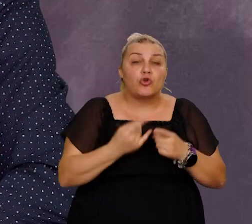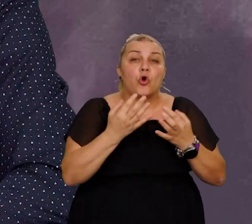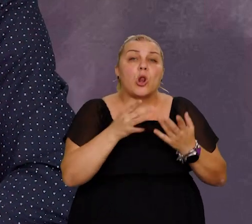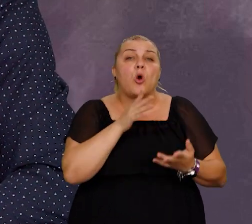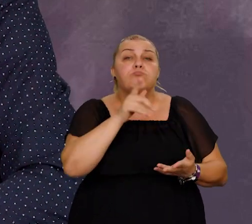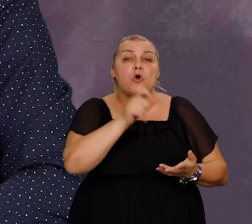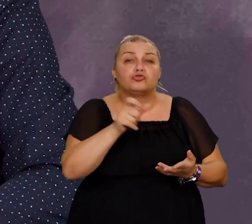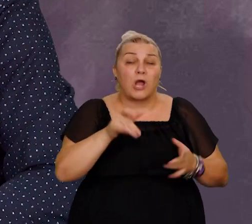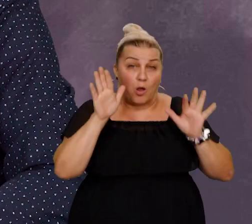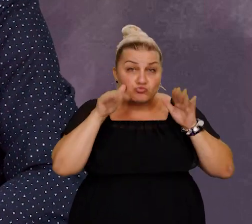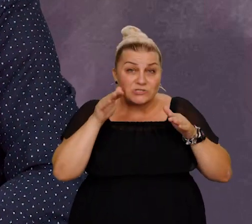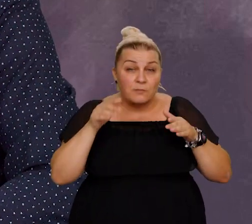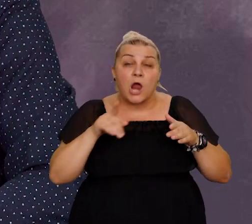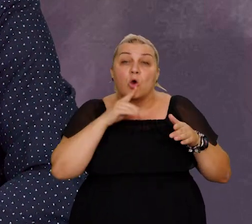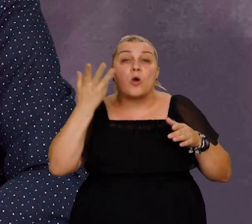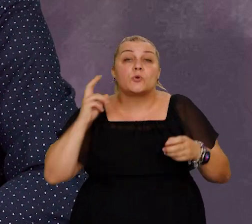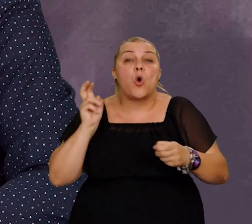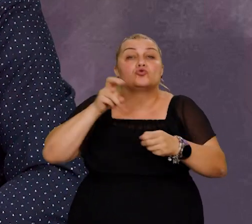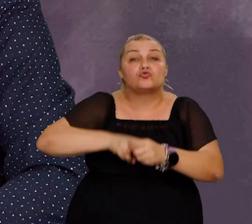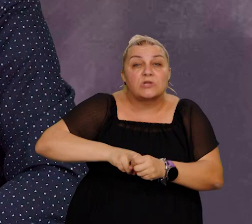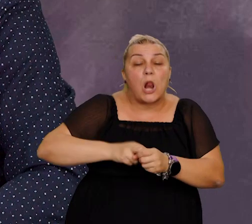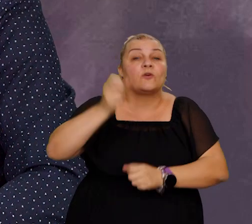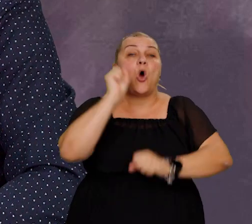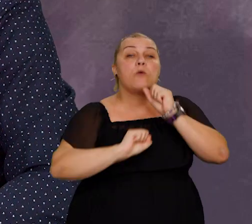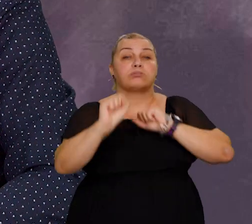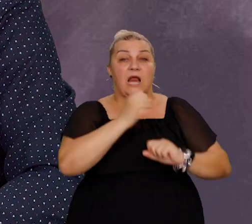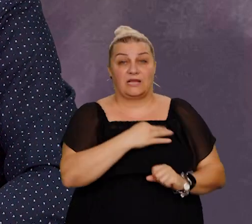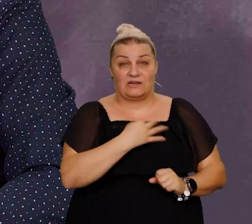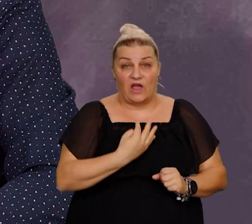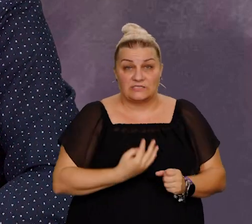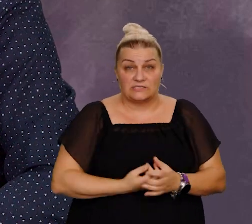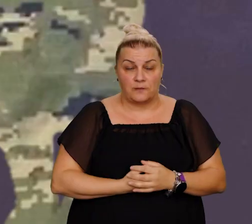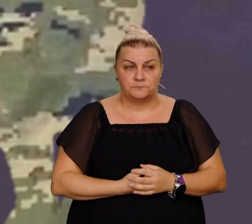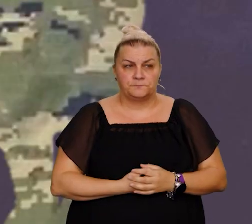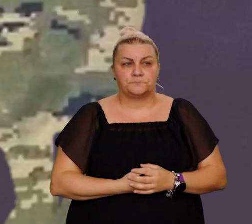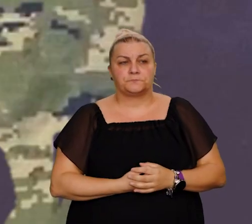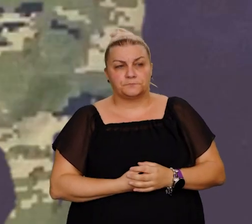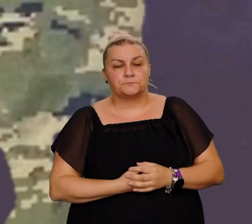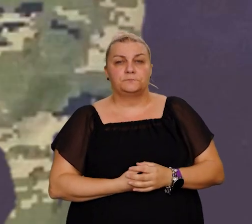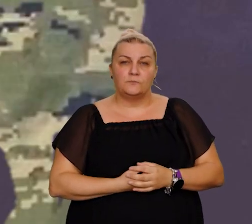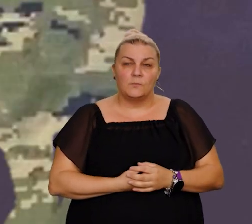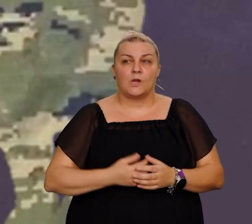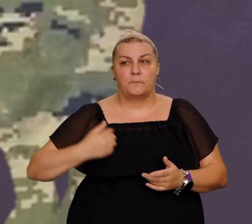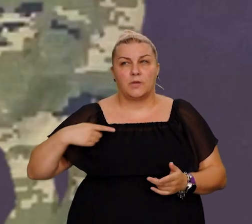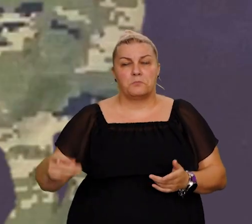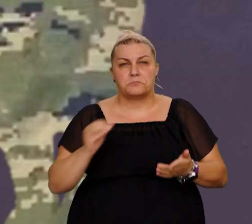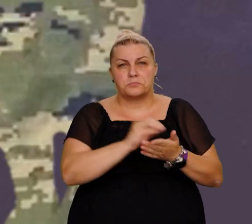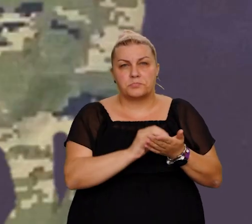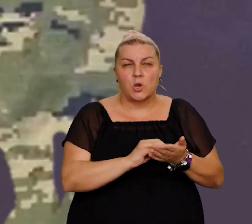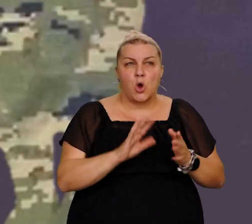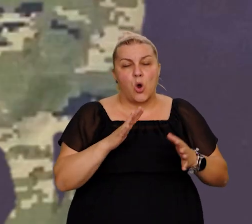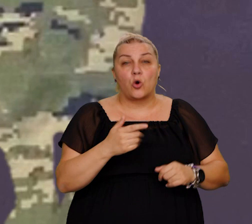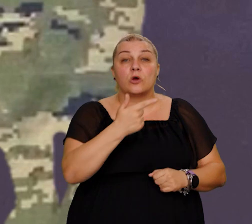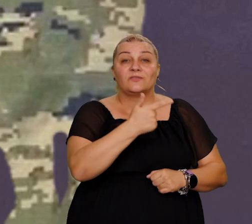muslimana, sudjelovali u obrani Republike Hrvatske? Prema podacima do kojih smo mi došli,